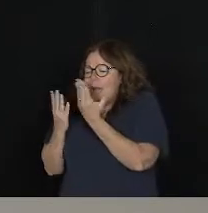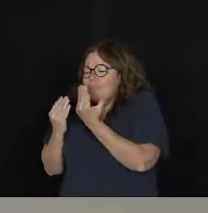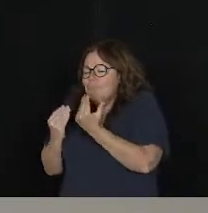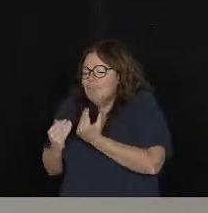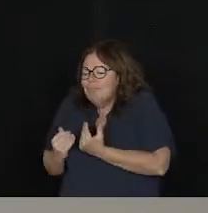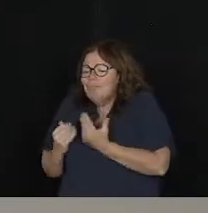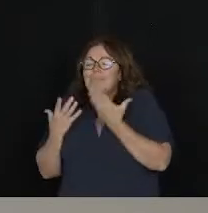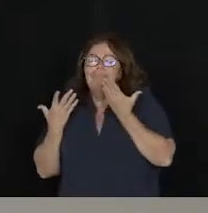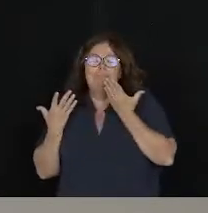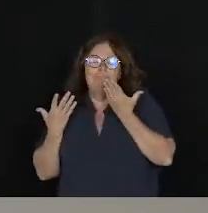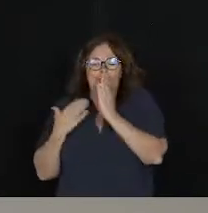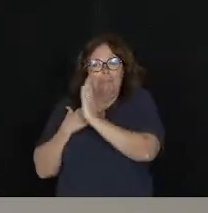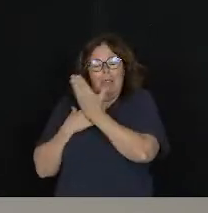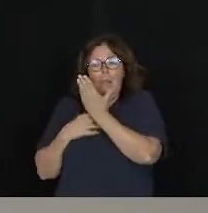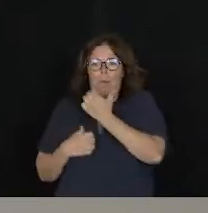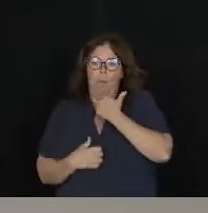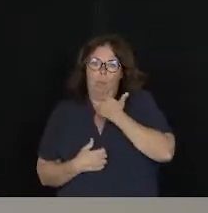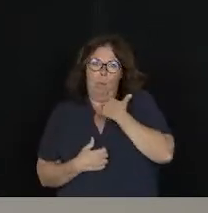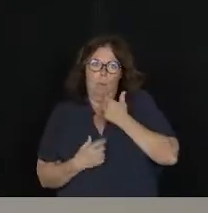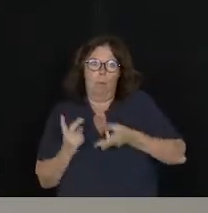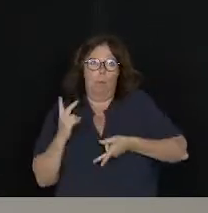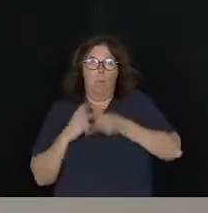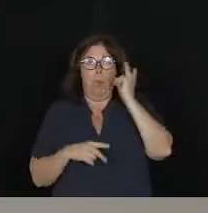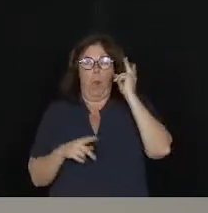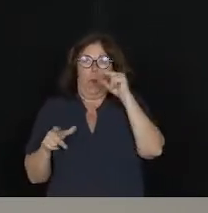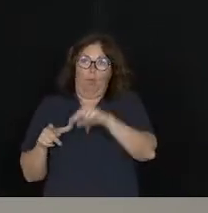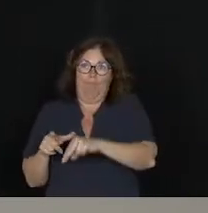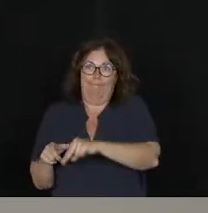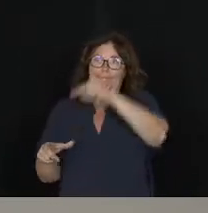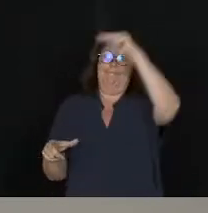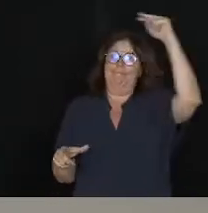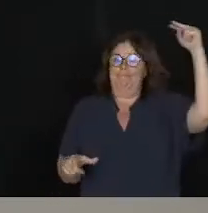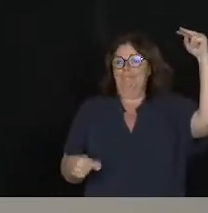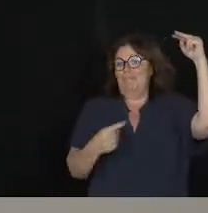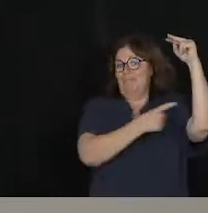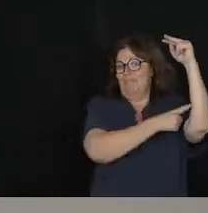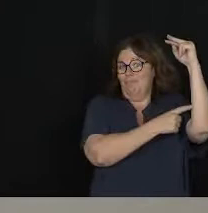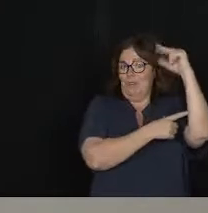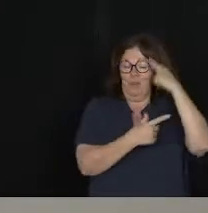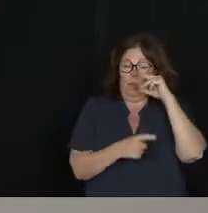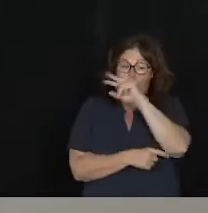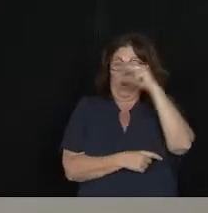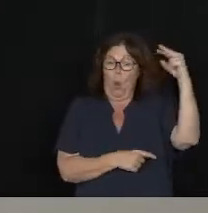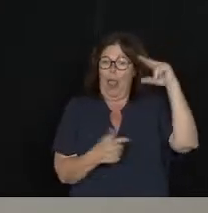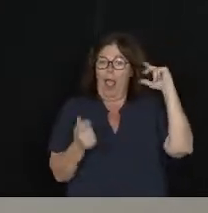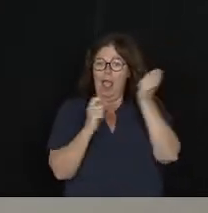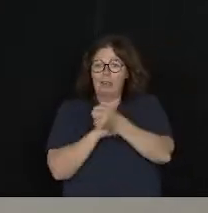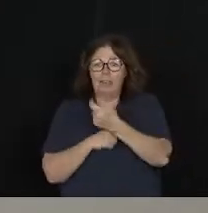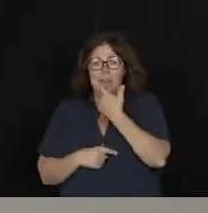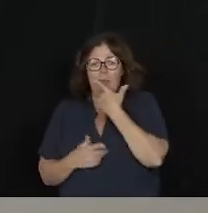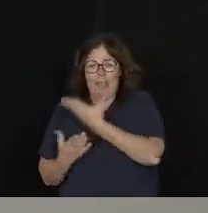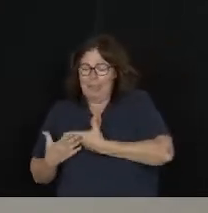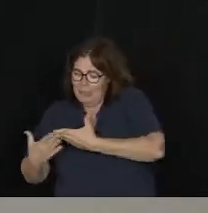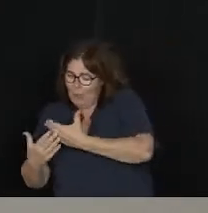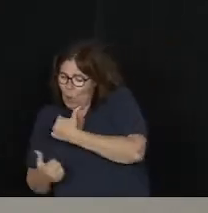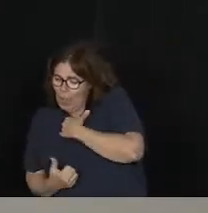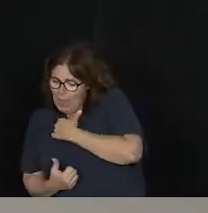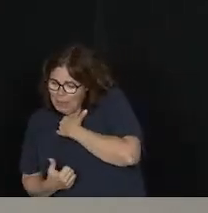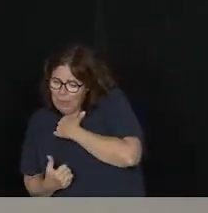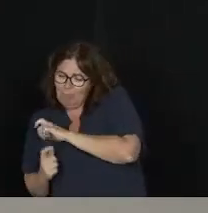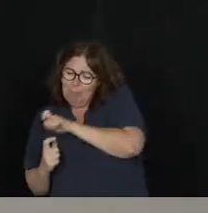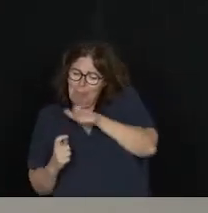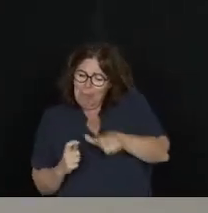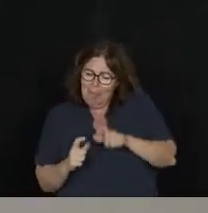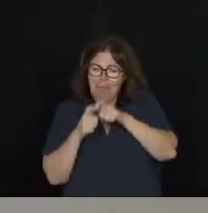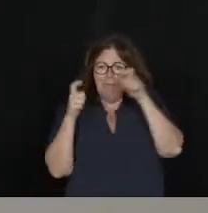à des choses beaucoup plus sommaires en fait. Parce que quand on change d'échelle, comme on est en train de le faire, on est passé d'une échelle micro à une échelle méso. Non, on n'entend pas,